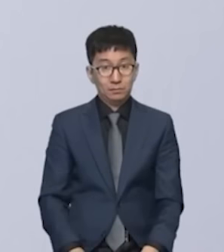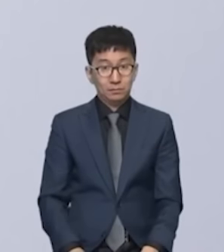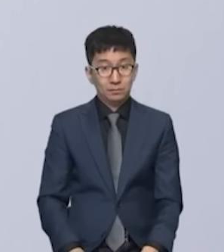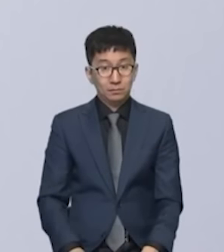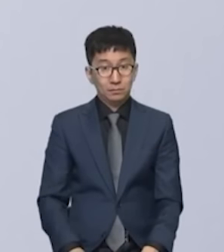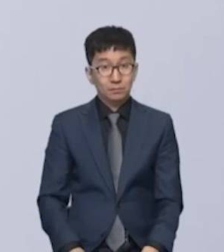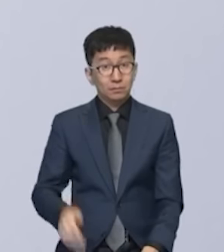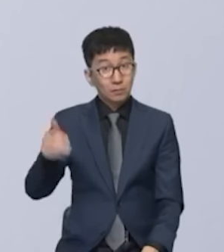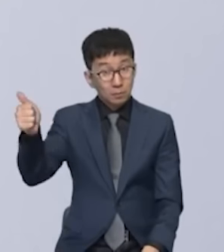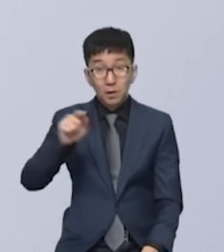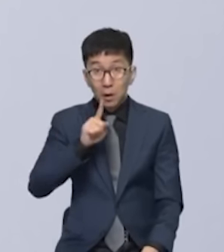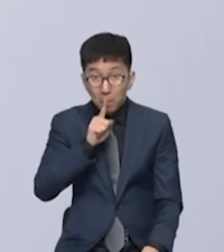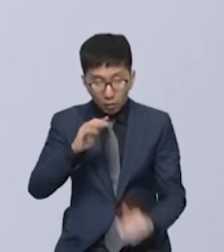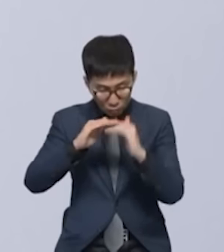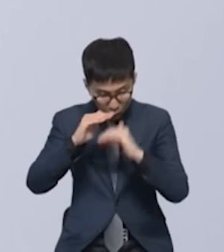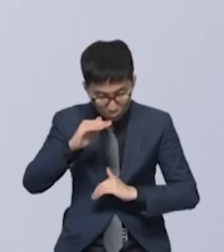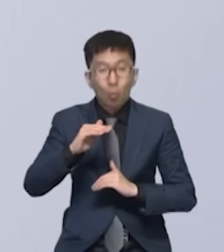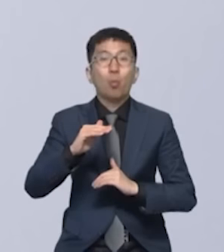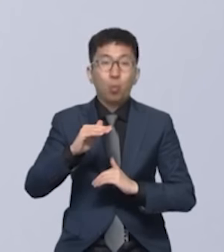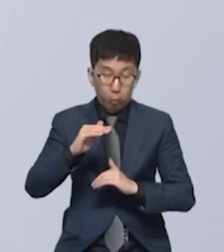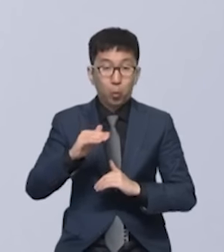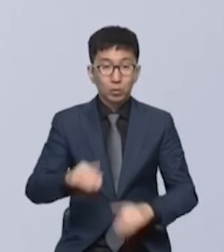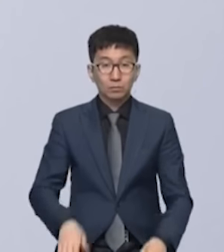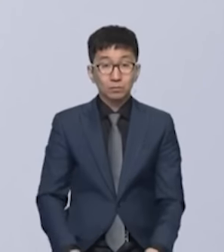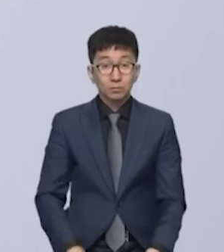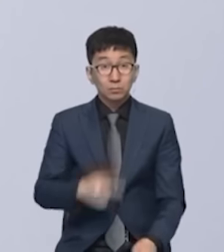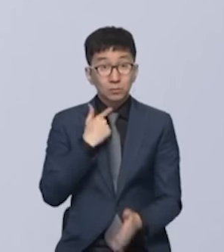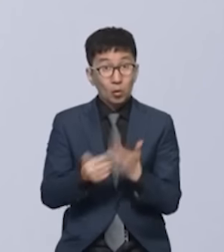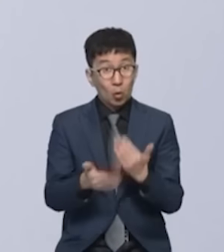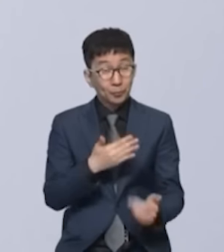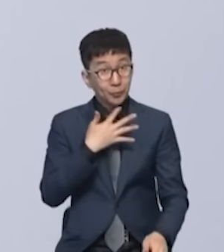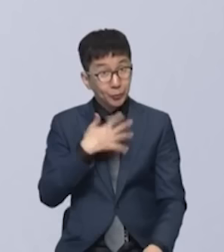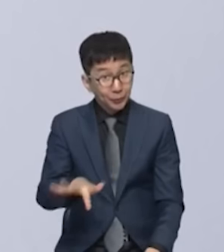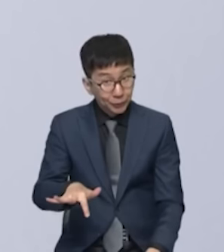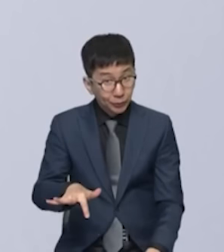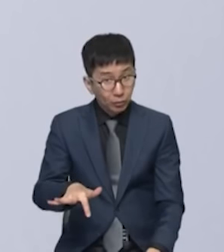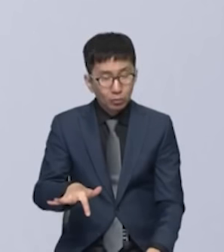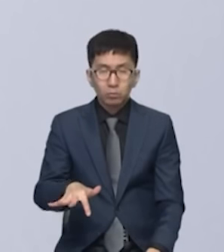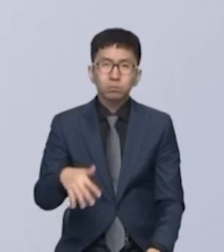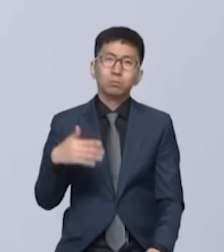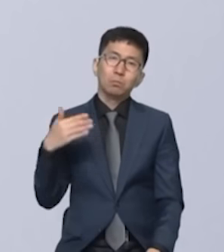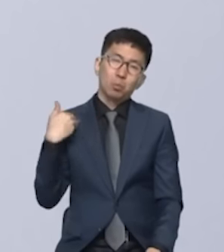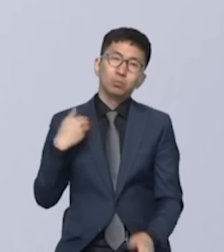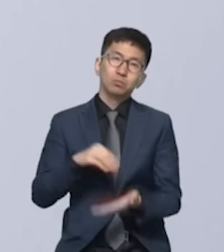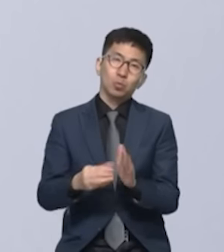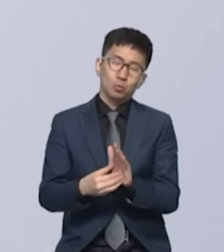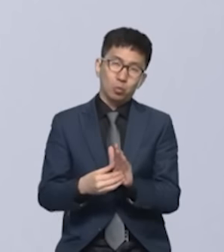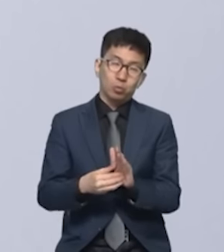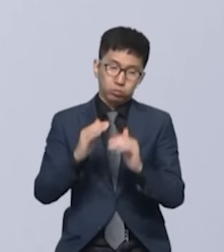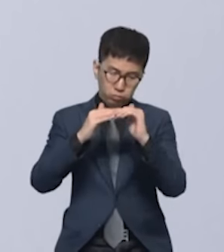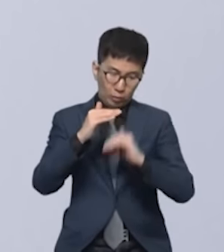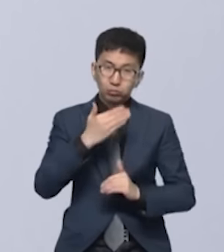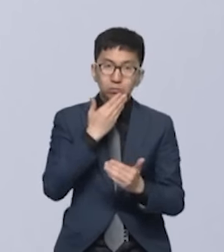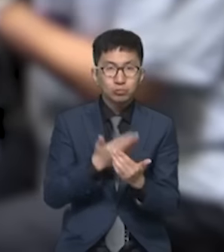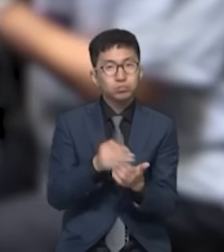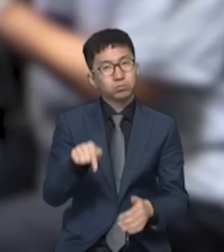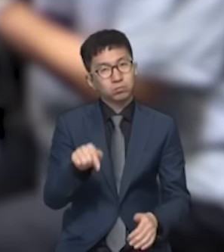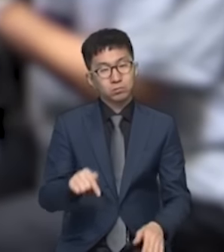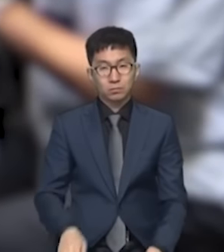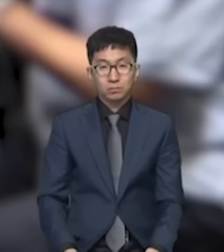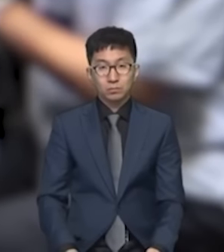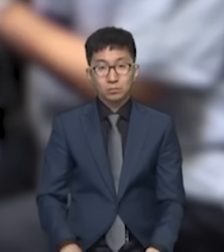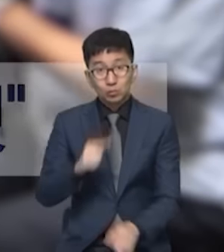진술이 일관되고 본인이 경험한 게 아니면 알기 어려울 정도로 구체적이라고 밝혔습니다. 이 전 부지사 측은 또